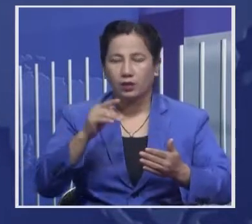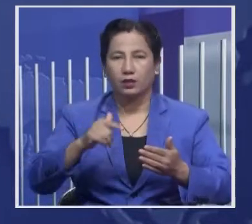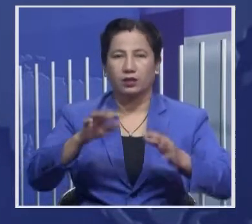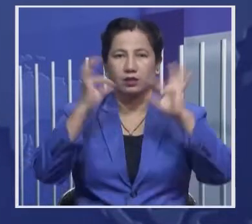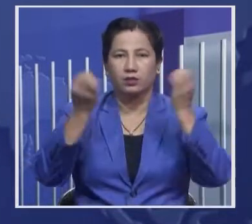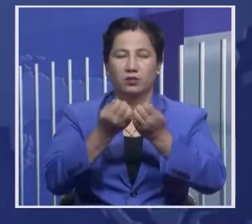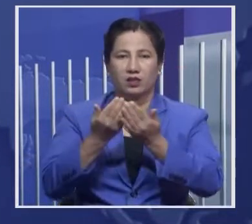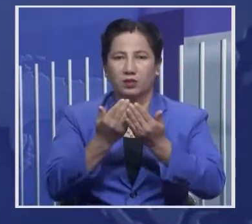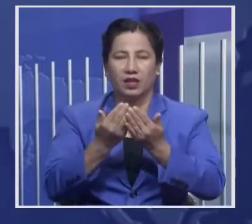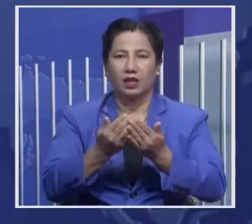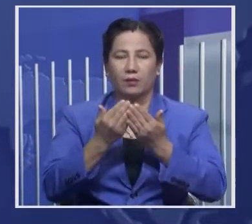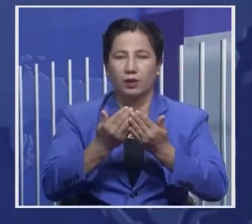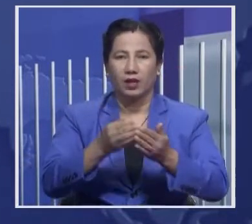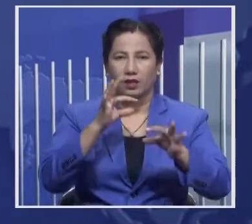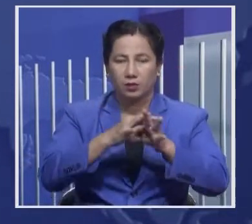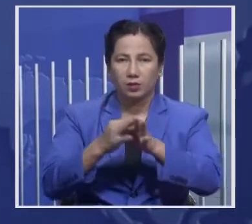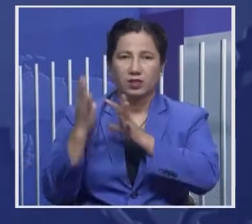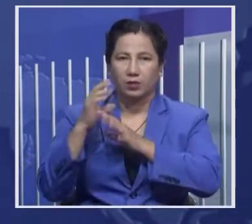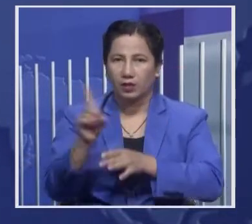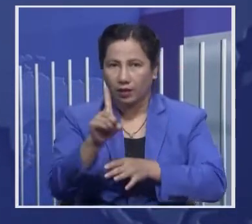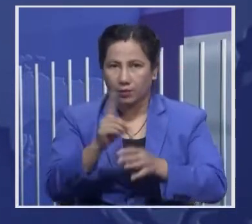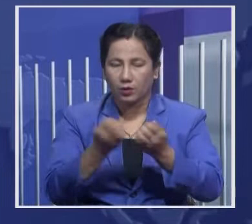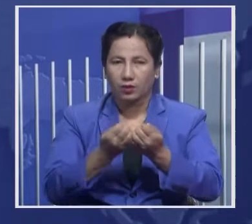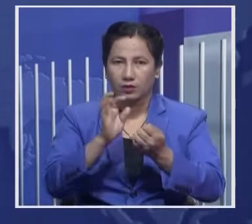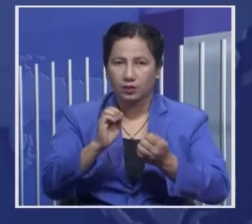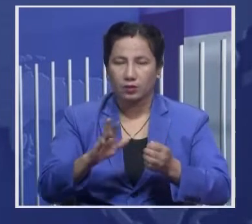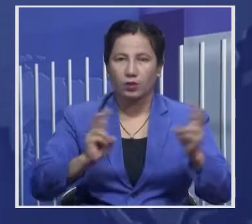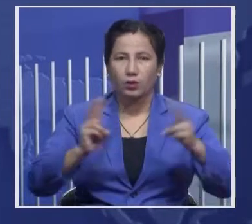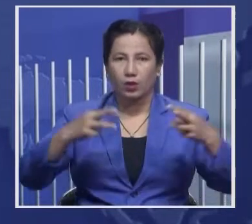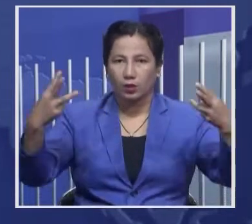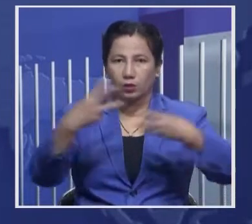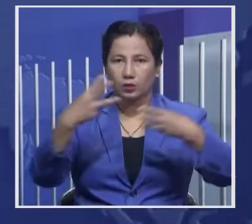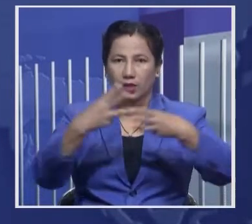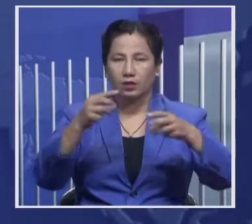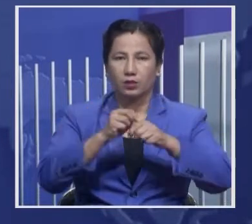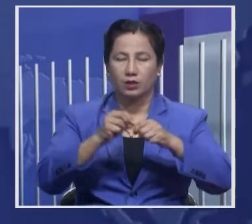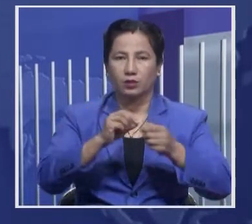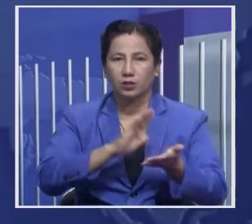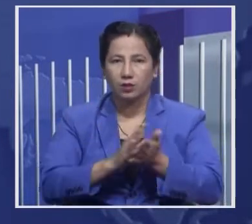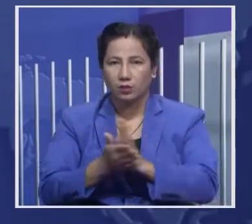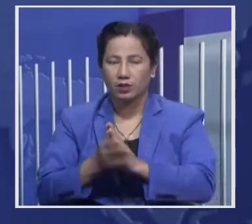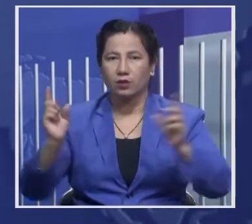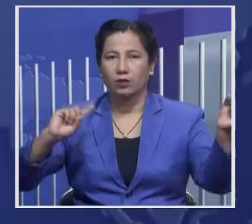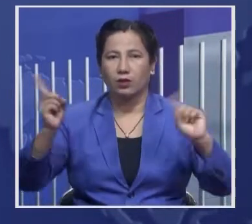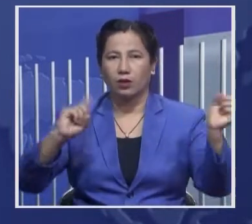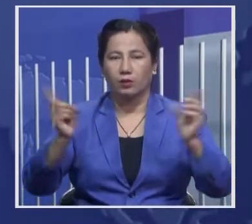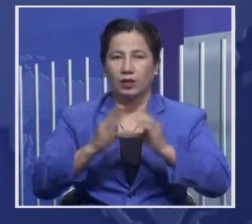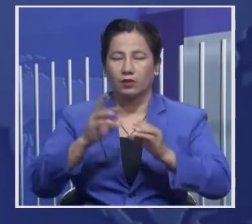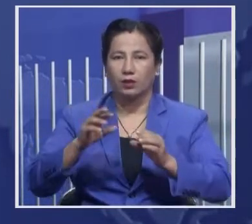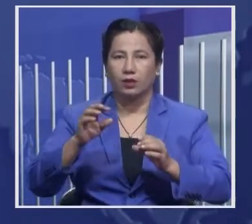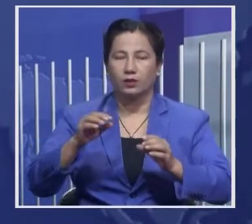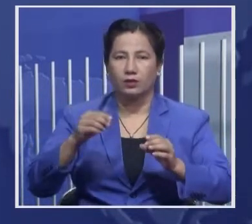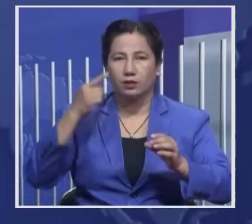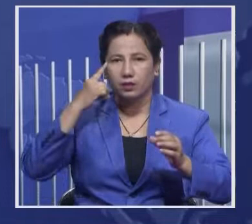सामुदायिक विद्यालयमै पढाइ र व्यवस्थापन राम्रो गर्न सकिन्छ भन्ने कुराको उदाहरण बनेको छ बैतडीको पाटन नगरपालिकामा रहेको